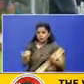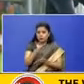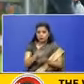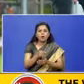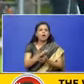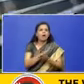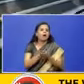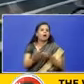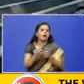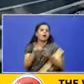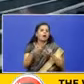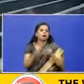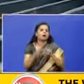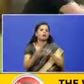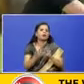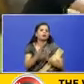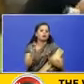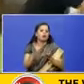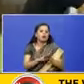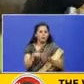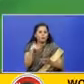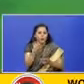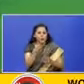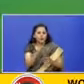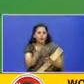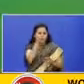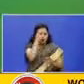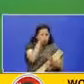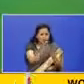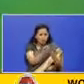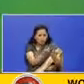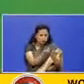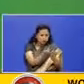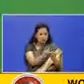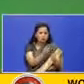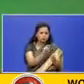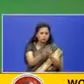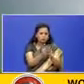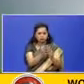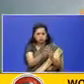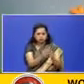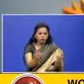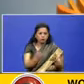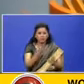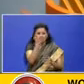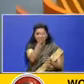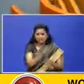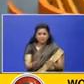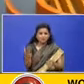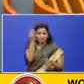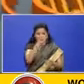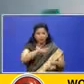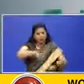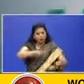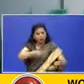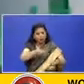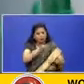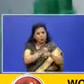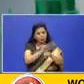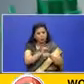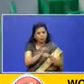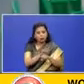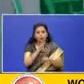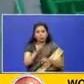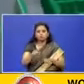हैकेथॉन्स में प्रॉब्लम सॉल्व करते हैं, रात रात भर जागकर घंटों काम करते हैं, वो बहुत